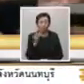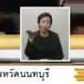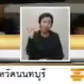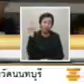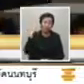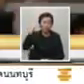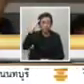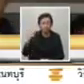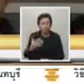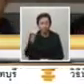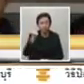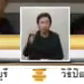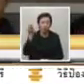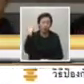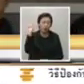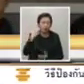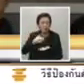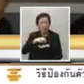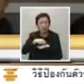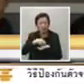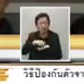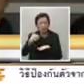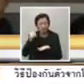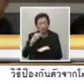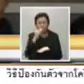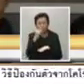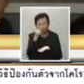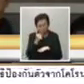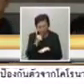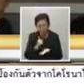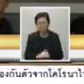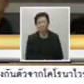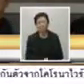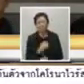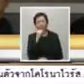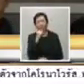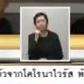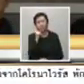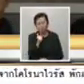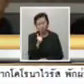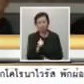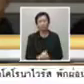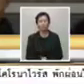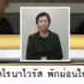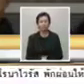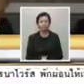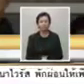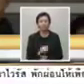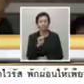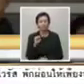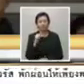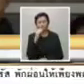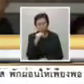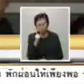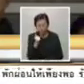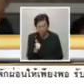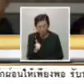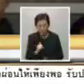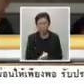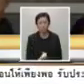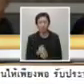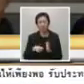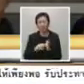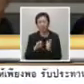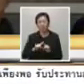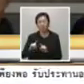วัติตั้งแต่เรื่องนั้นมาทั้งหมดนะครับท่านก็พูดได้นะครับเพราะงั้นผมคิดว่าสมาชิกก็พูดได้ซึ่งเหตุผลต่าง